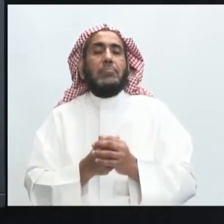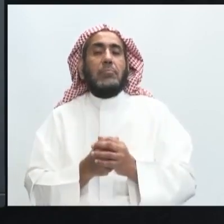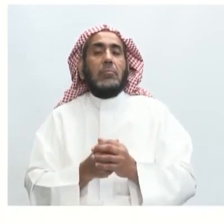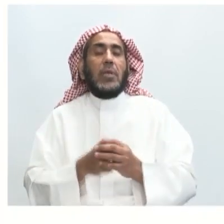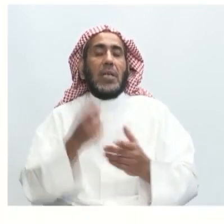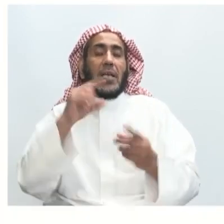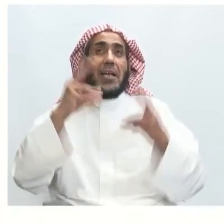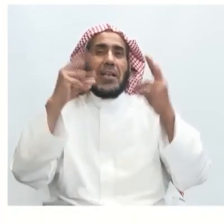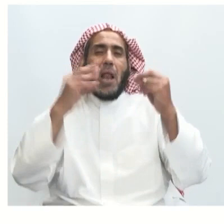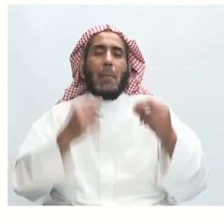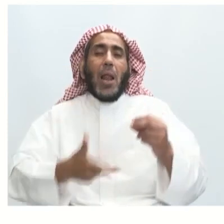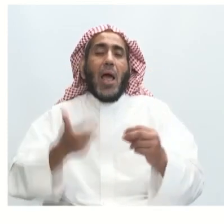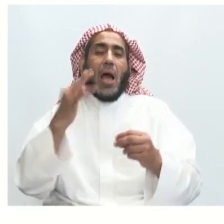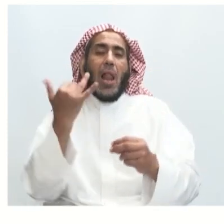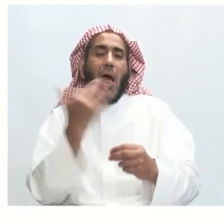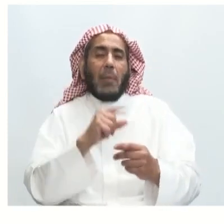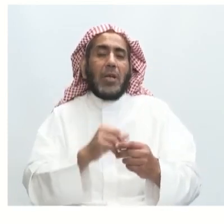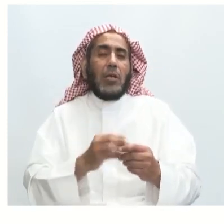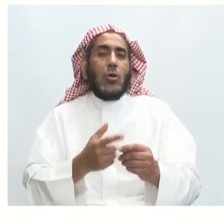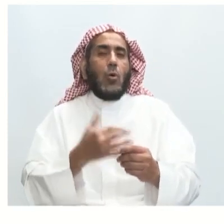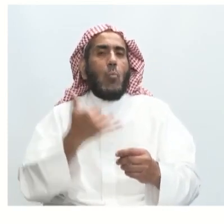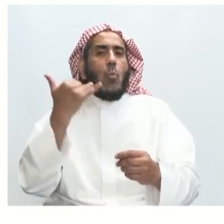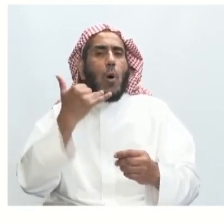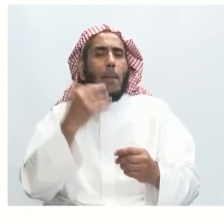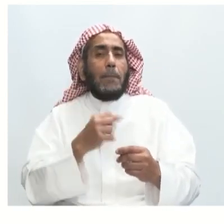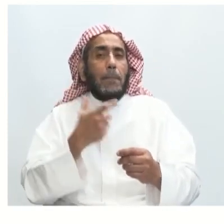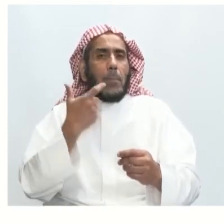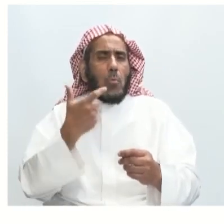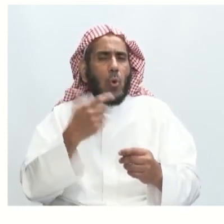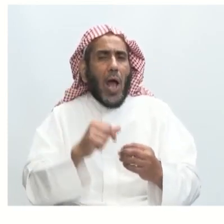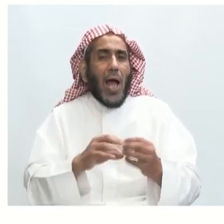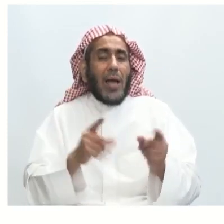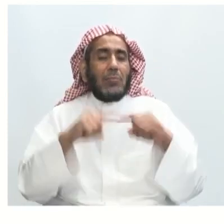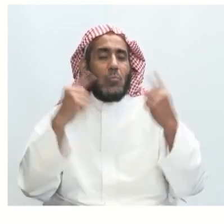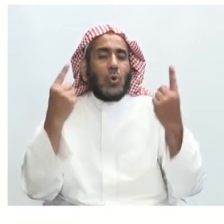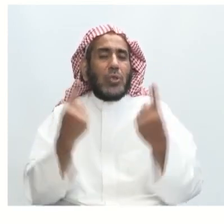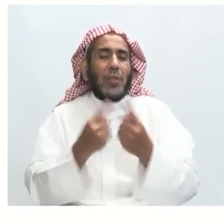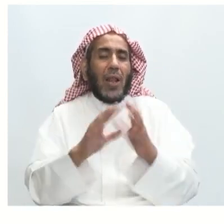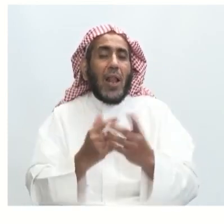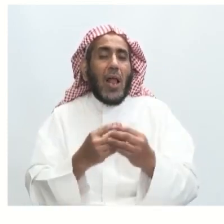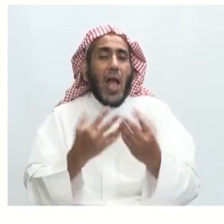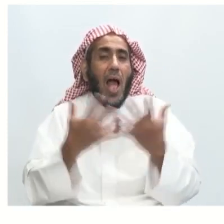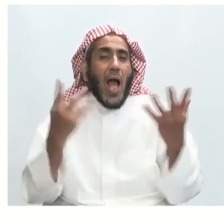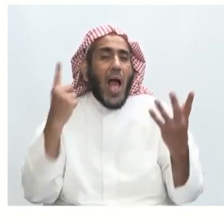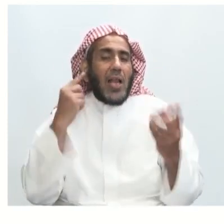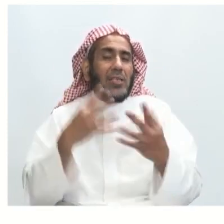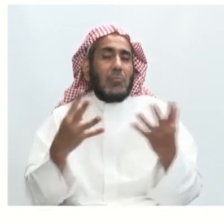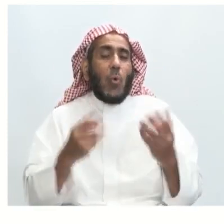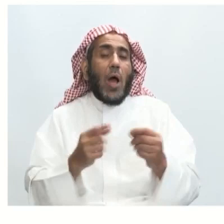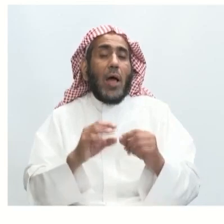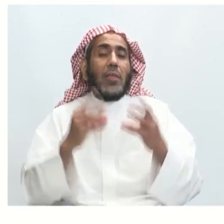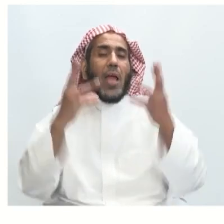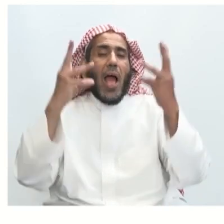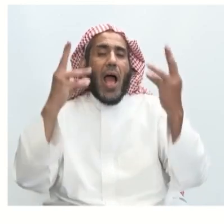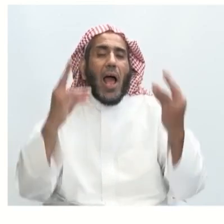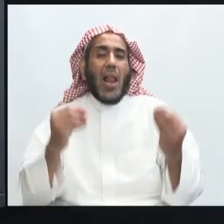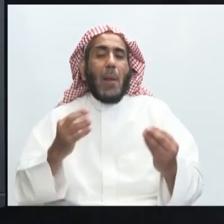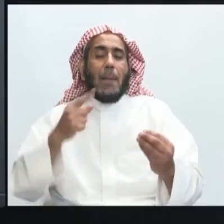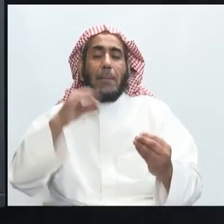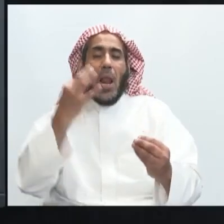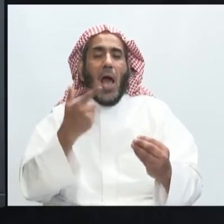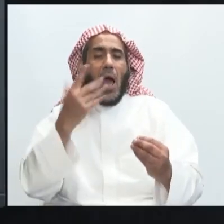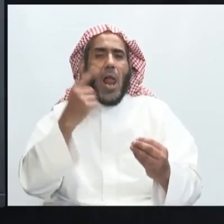ان البلاغه العربيه كما اسلفنا تعنى بمراعاه مختبر الحال يعني حال السامعين وهذه هي البلاغه لانك